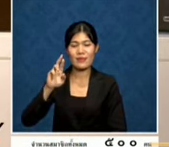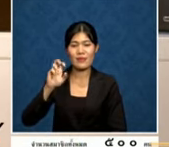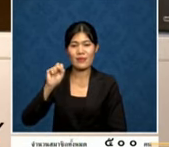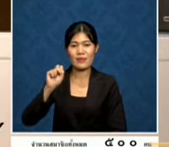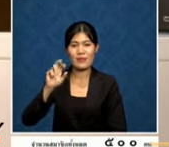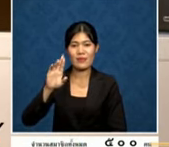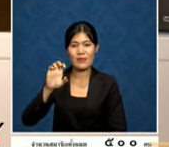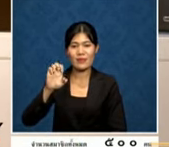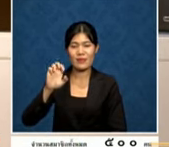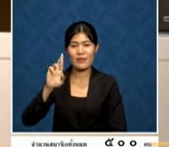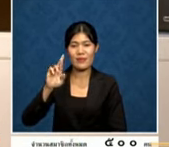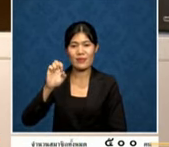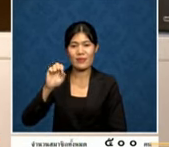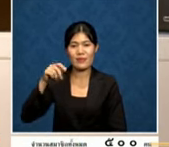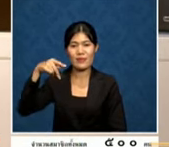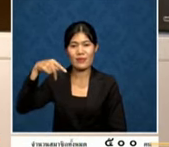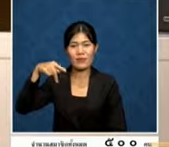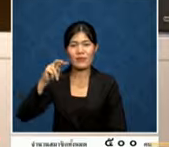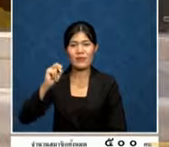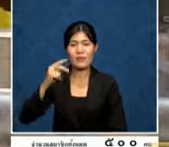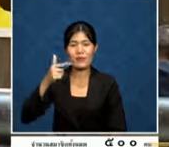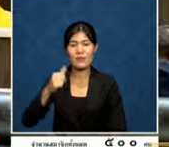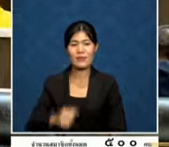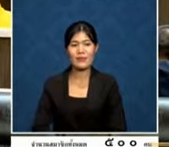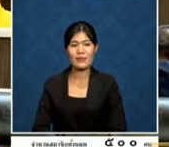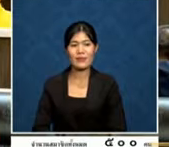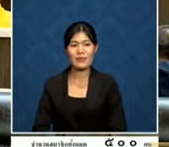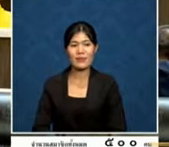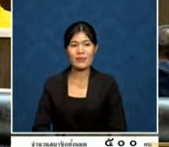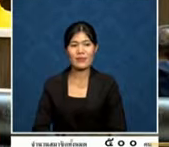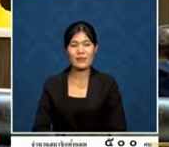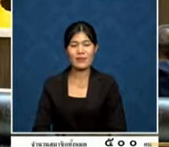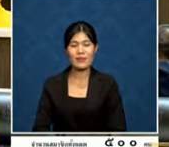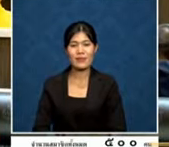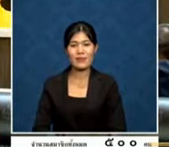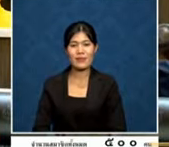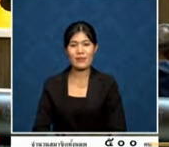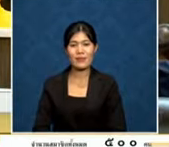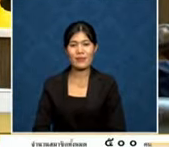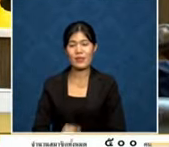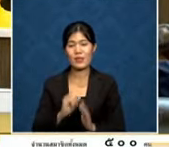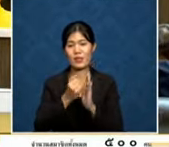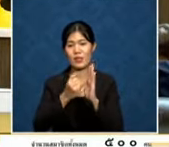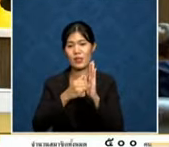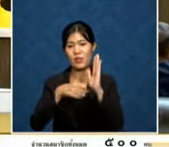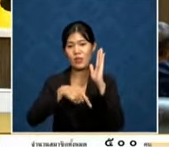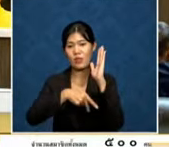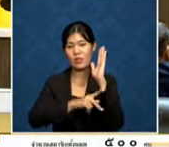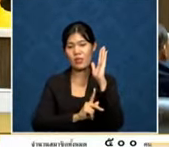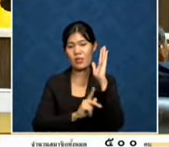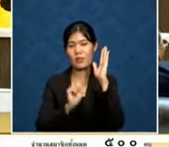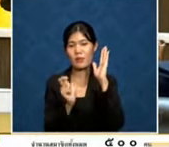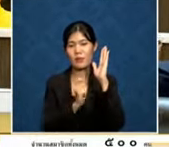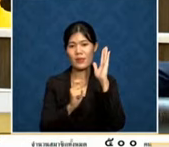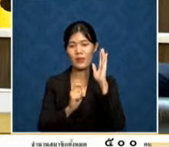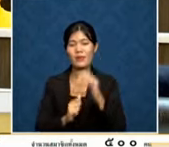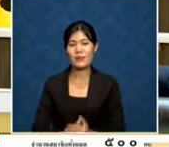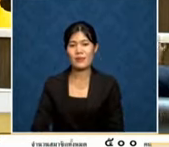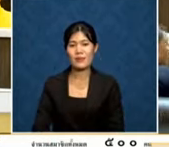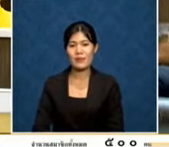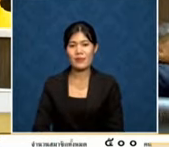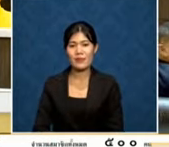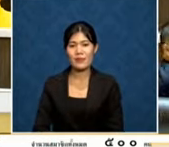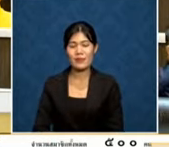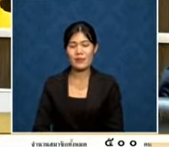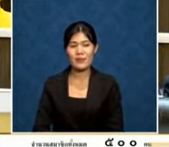สภาผู้แทนราษฎรจังหวัดกระบี่พรรคภูมิใจไทยวันนี้ผมขออนุญาตอภิปรายร่าง